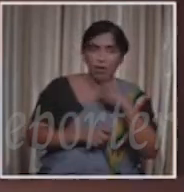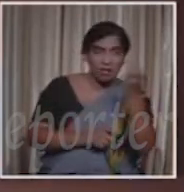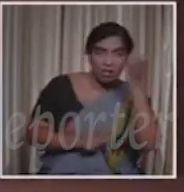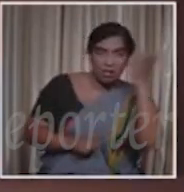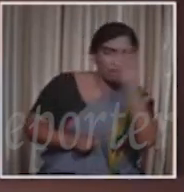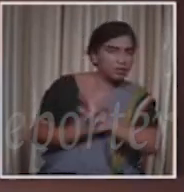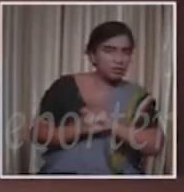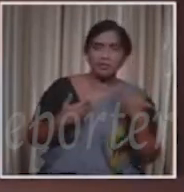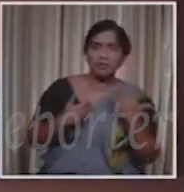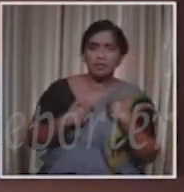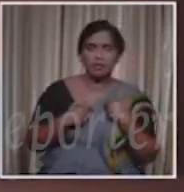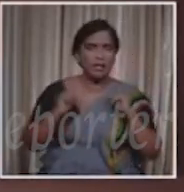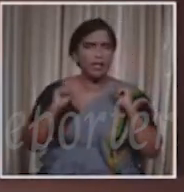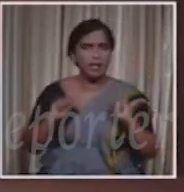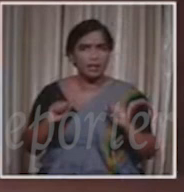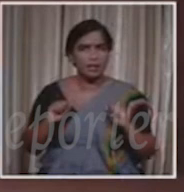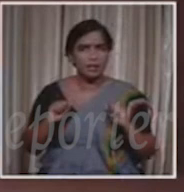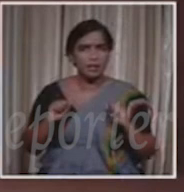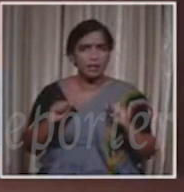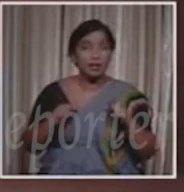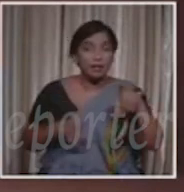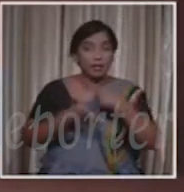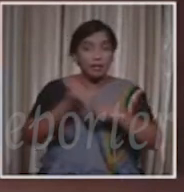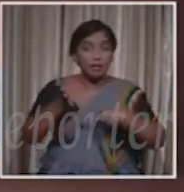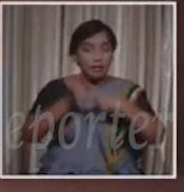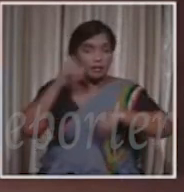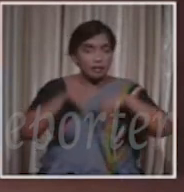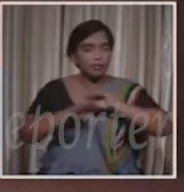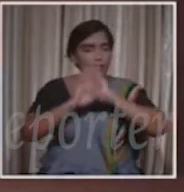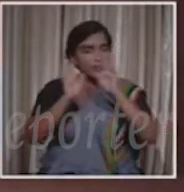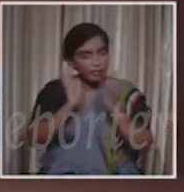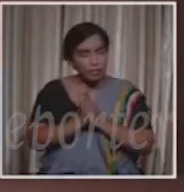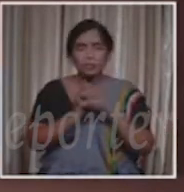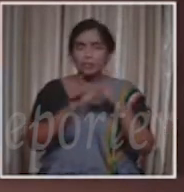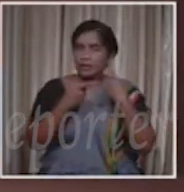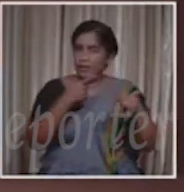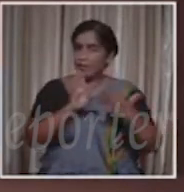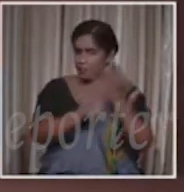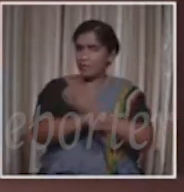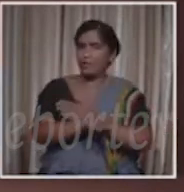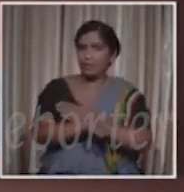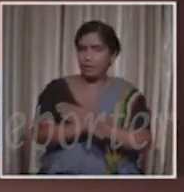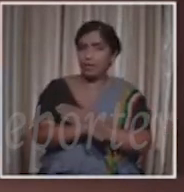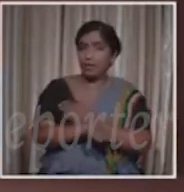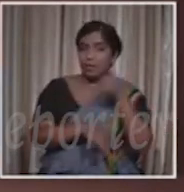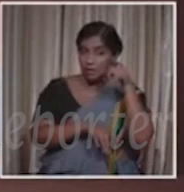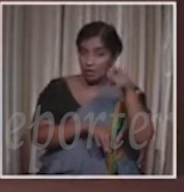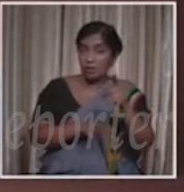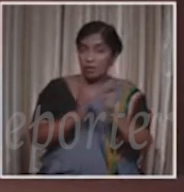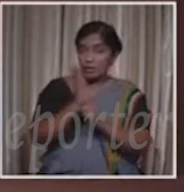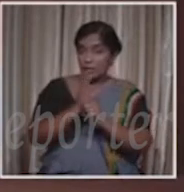කරනවා අපි ගල් කැටයක් අතින් අරගන්නේ මොකක් වෙනුවෙන්ද? මේ මැතිවරණ හැම මැතිවරණකදී පහේ පහුගිය